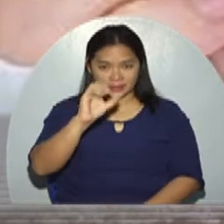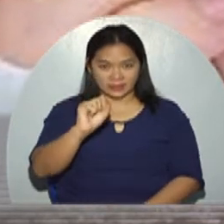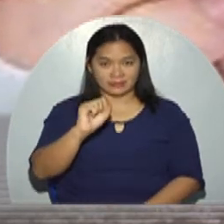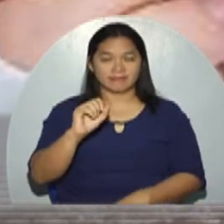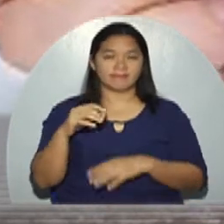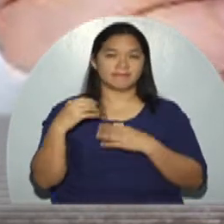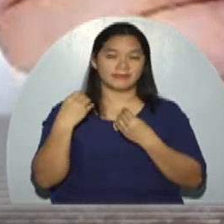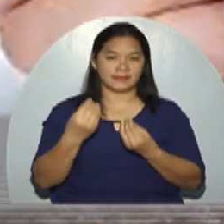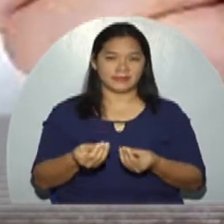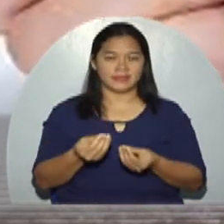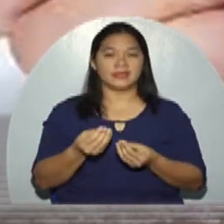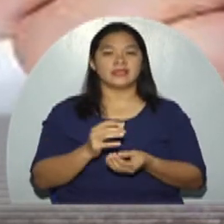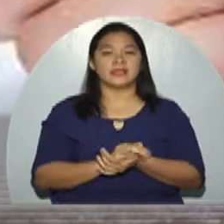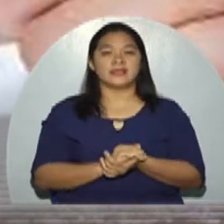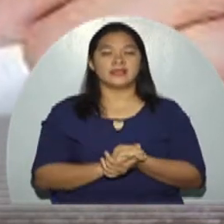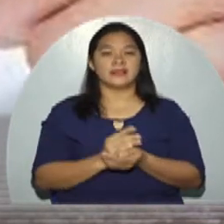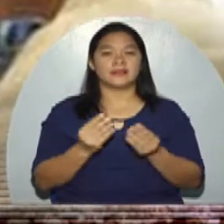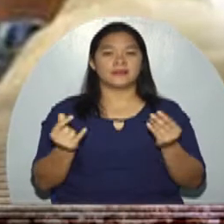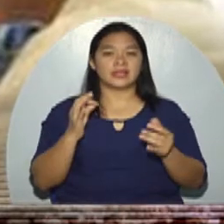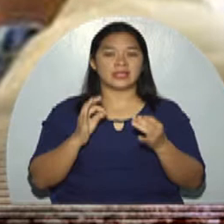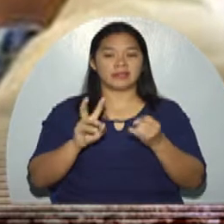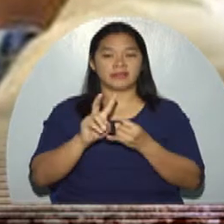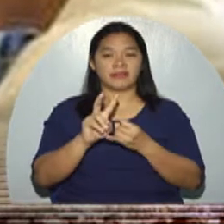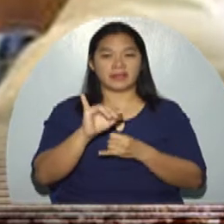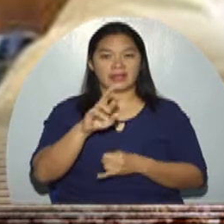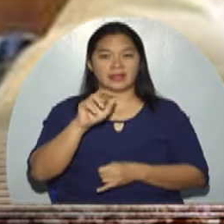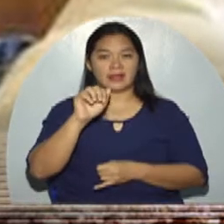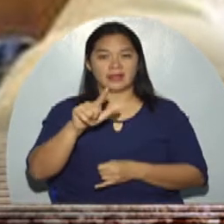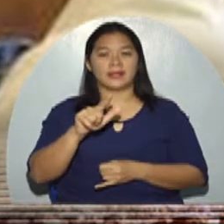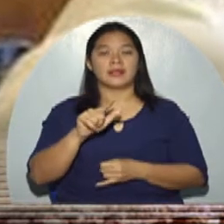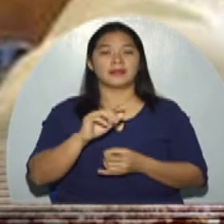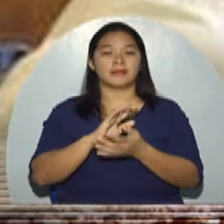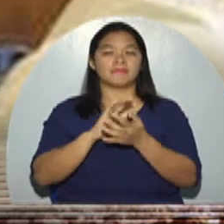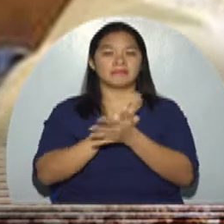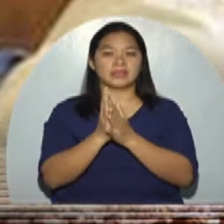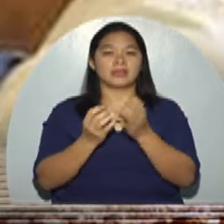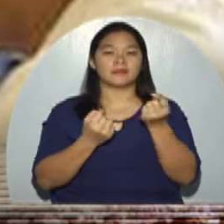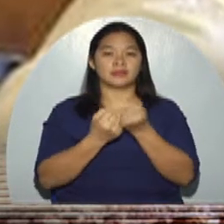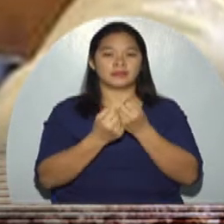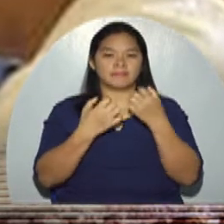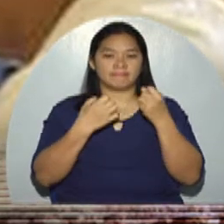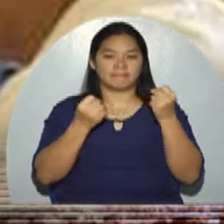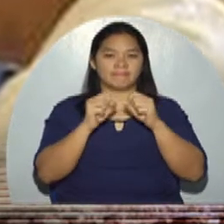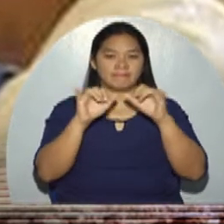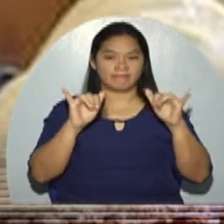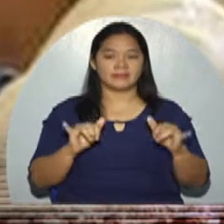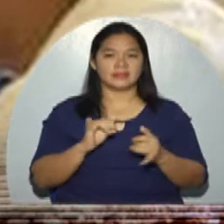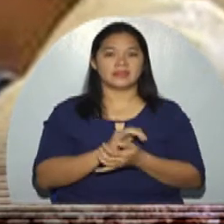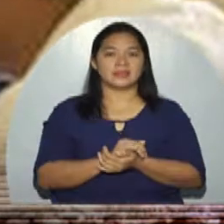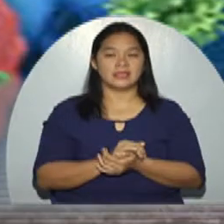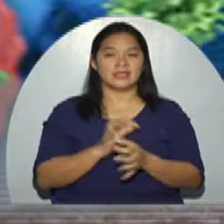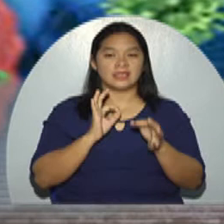sa pediatric community acquired pneumonia. Kung viral naman, pagpapalakas o supportive treatment ang